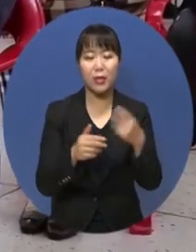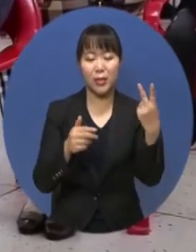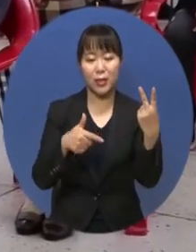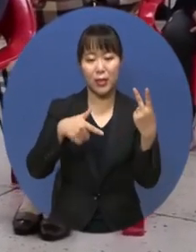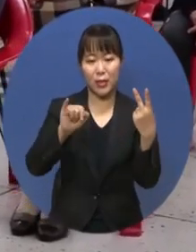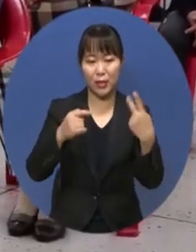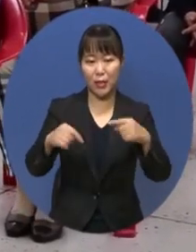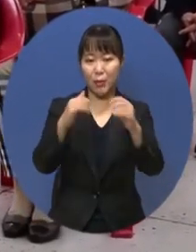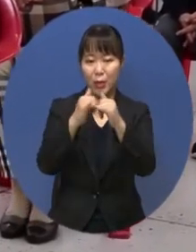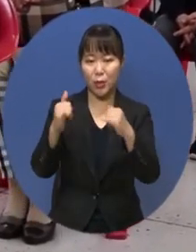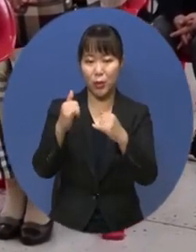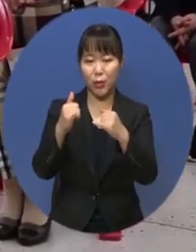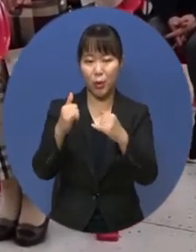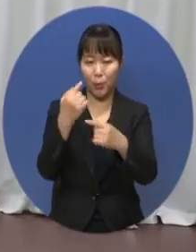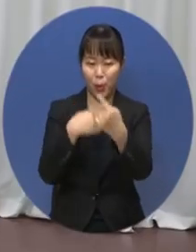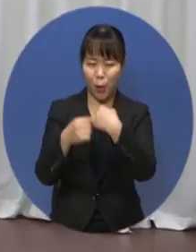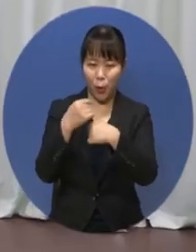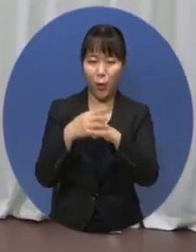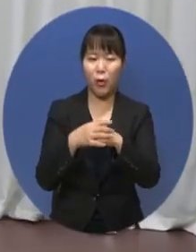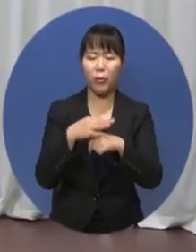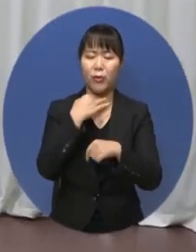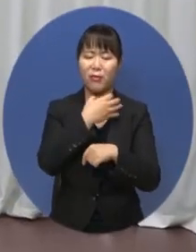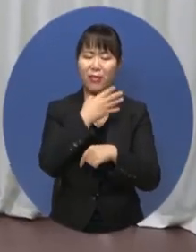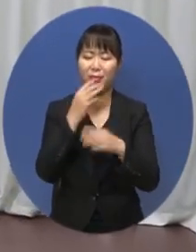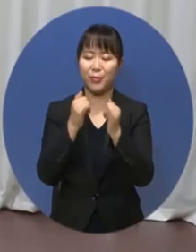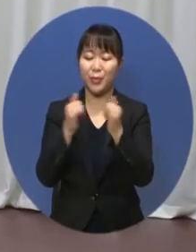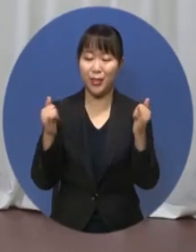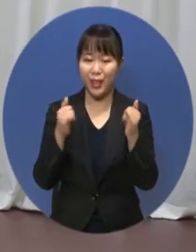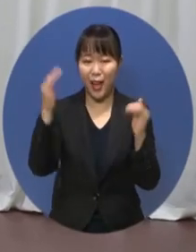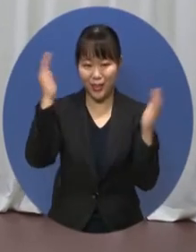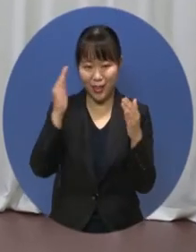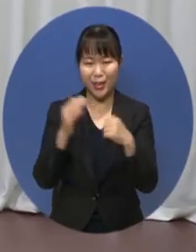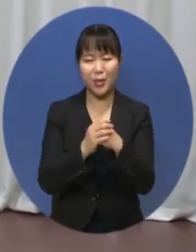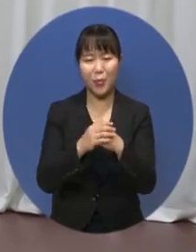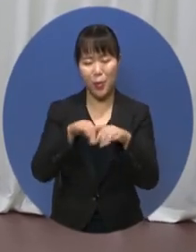제2기 참여자를 모집하고 황혼의 학생들에게